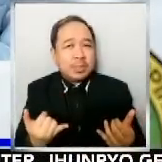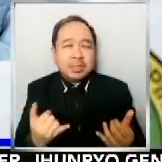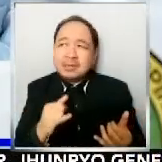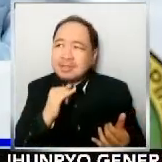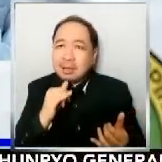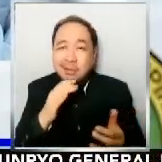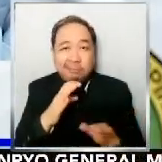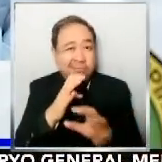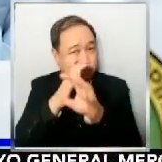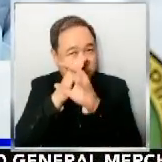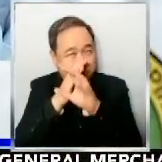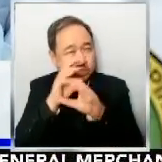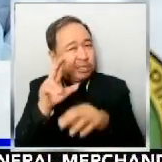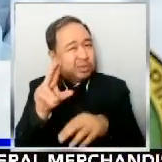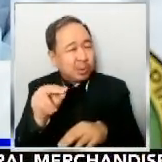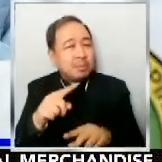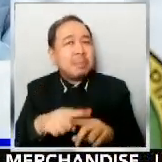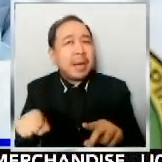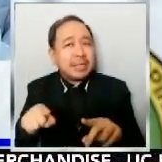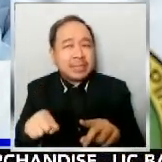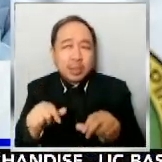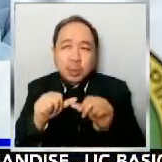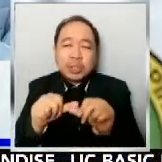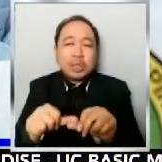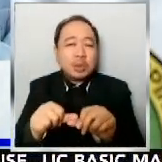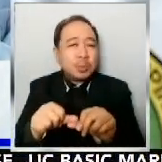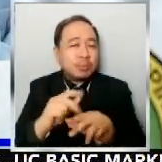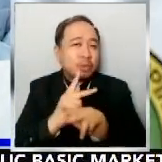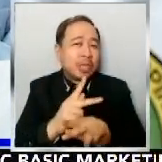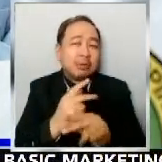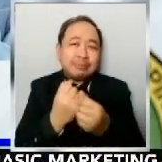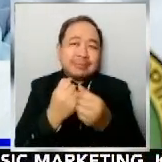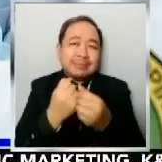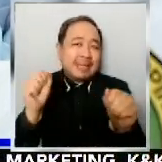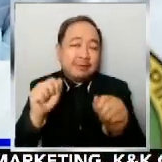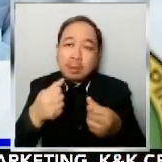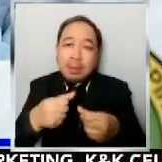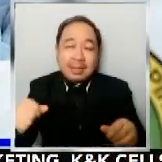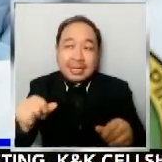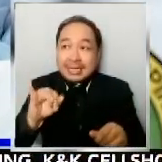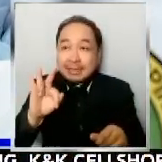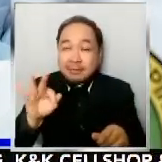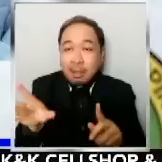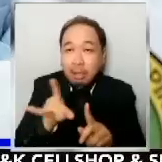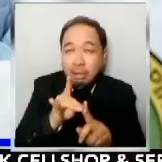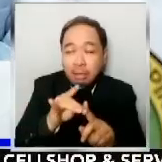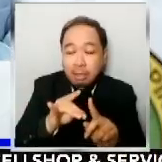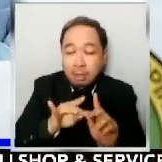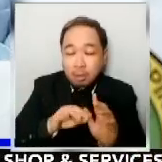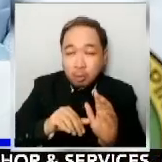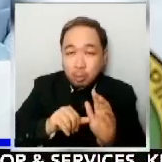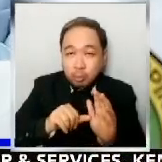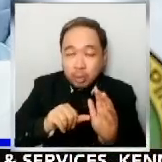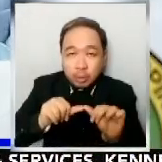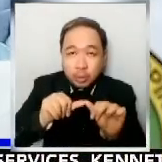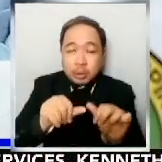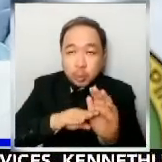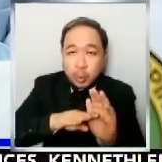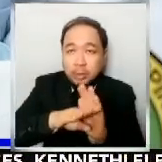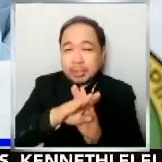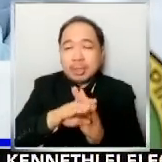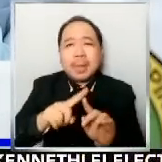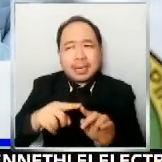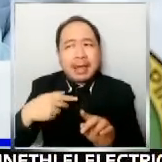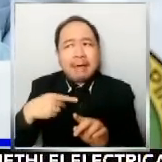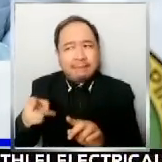but nandyan yung safeguard natin that anytime that cases will increase, we have our safeguards that we can rely on and we